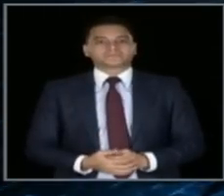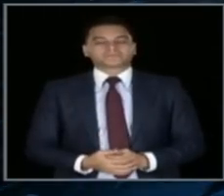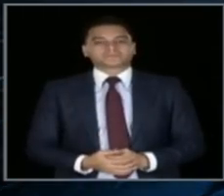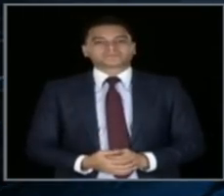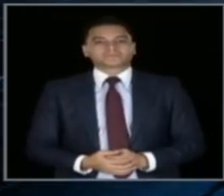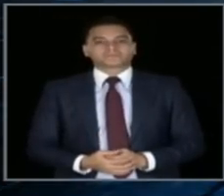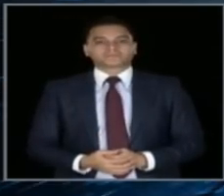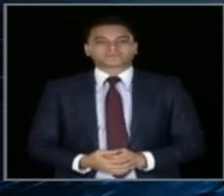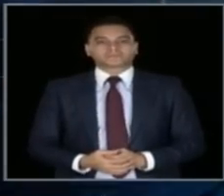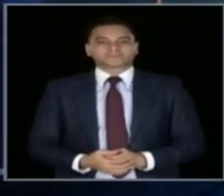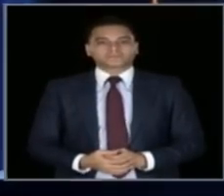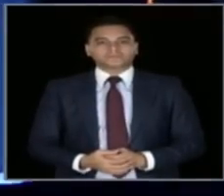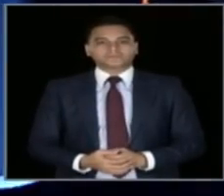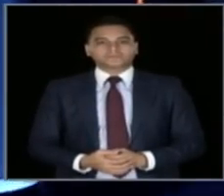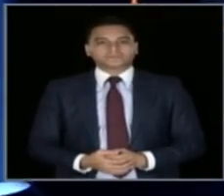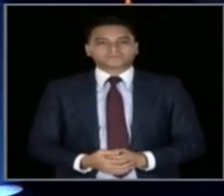العلم.